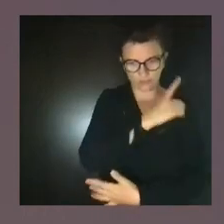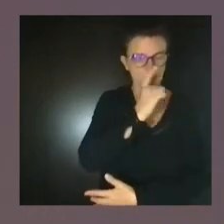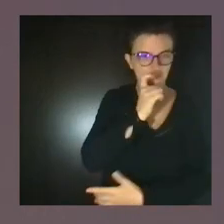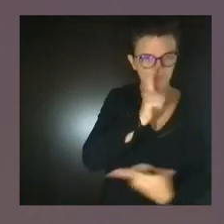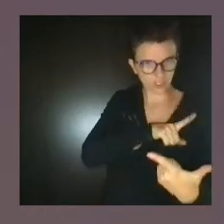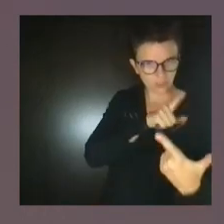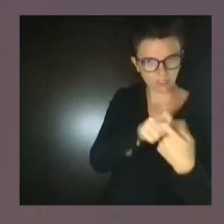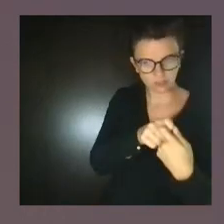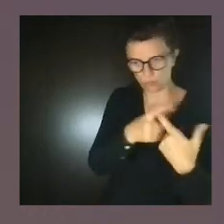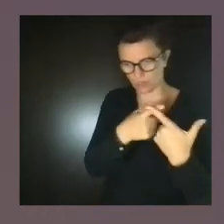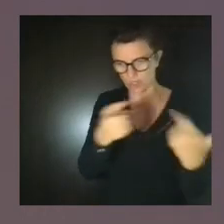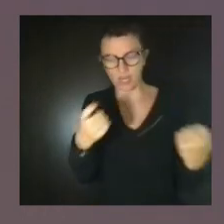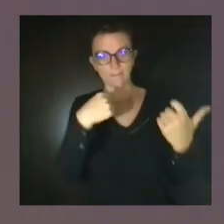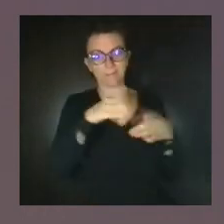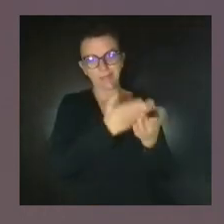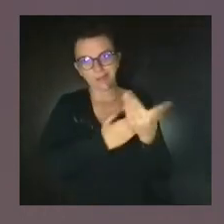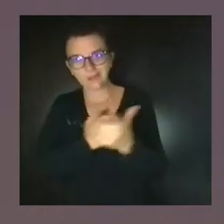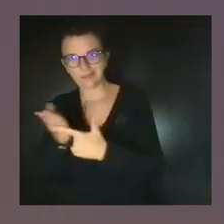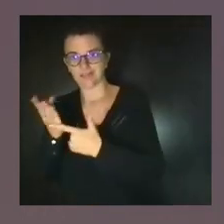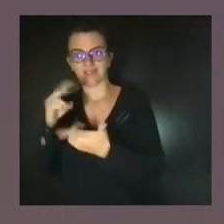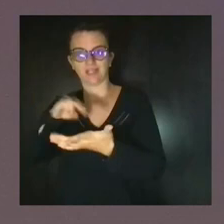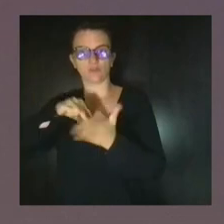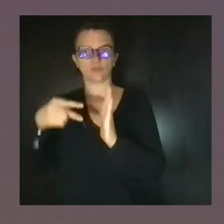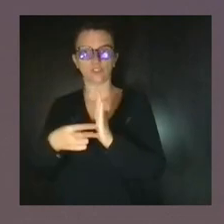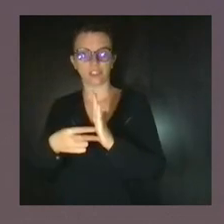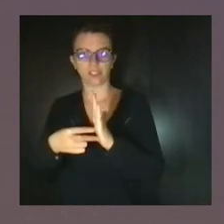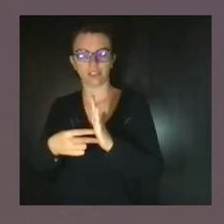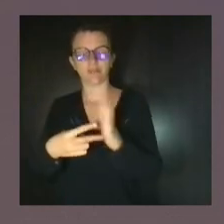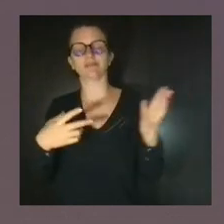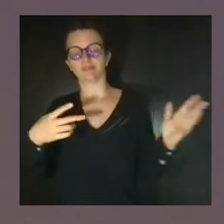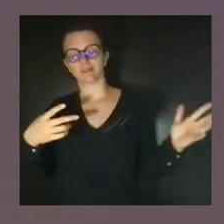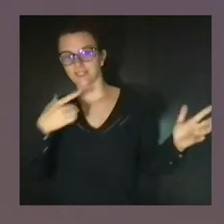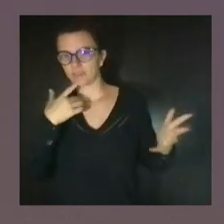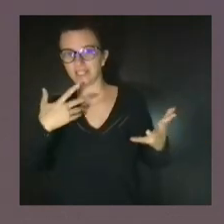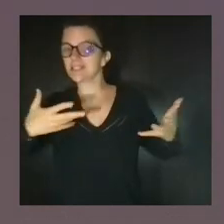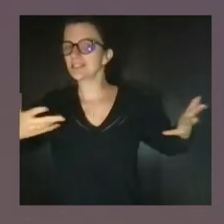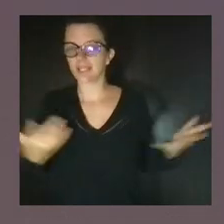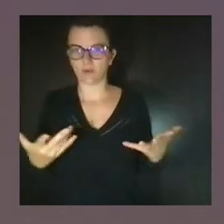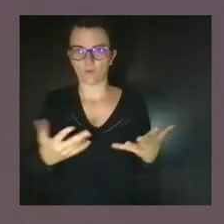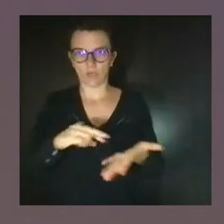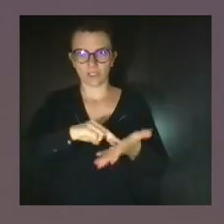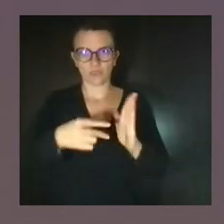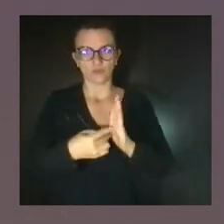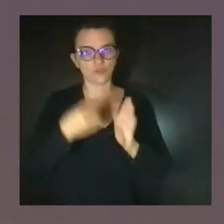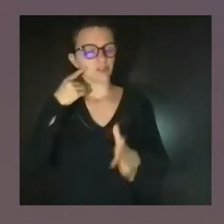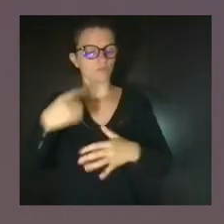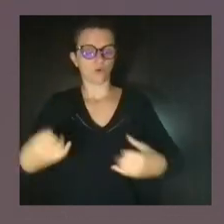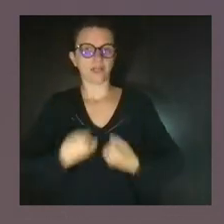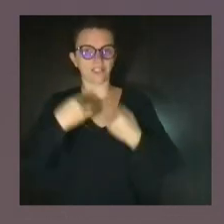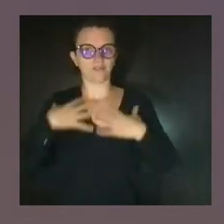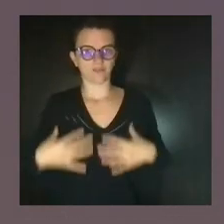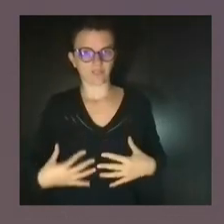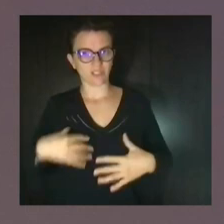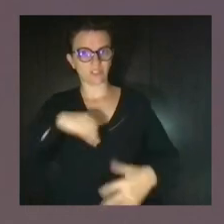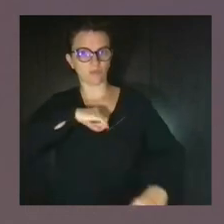Mais également l'axe technologique, c'est quoi aujourd'hui, la technologie pour pouvoir faire de l'activité physique, de la mobilité et du